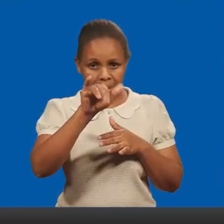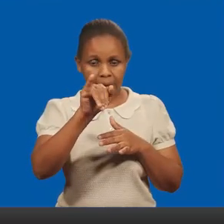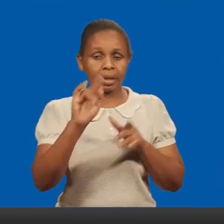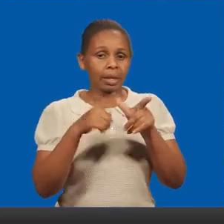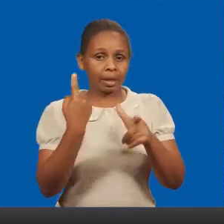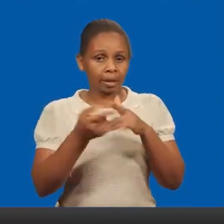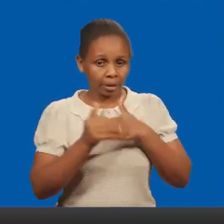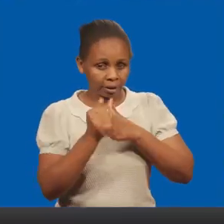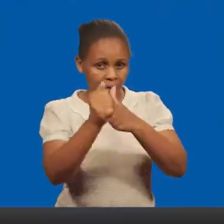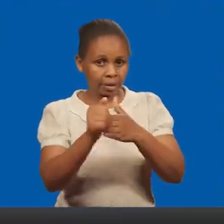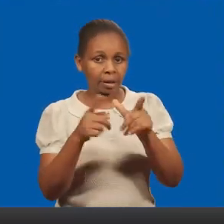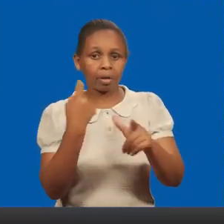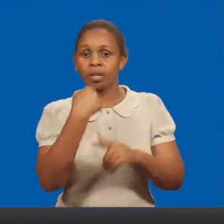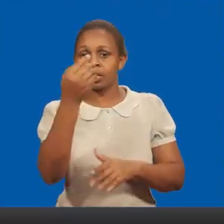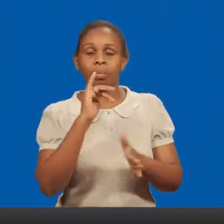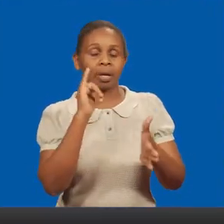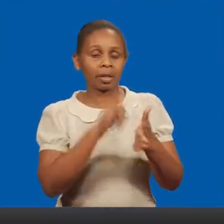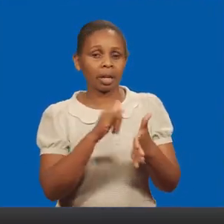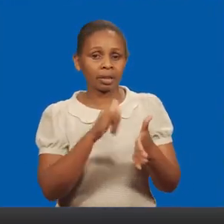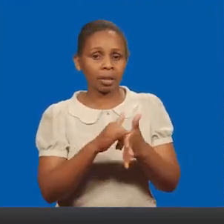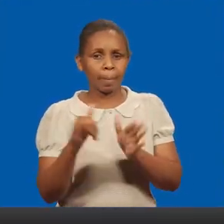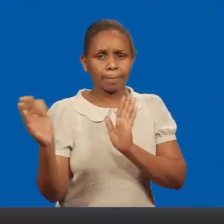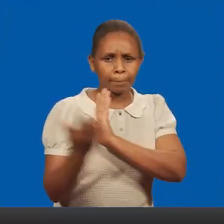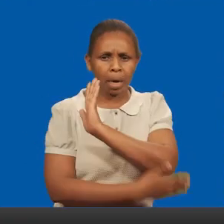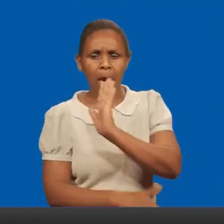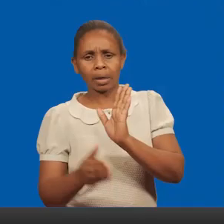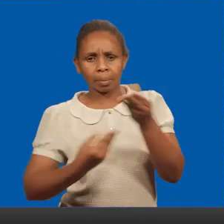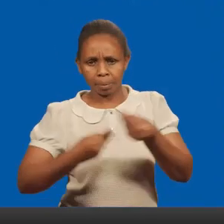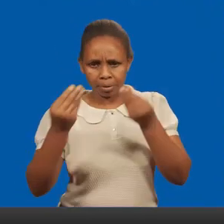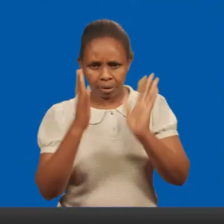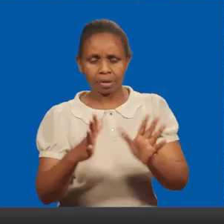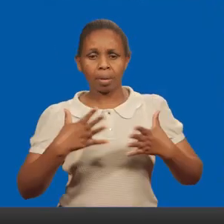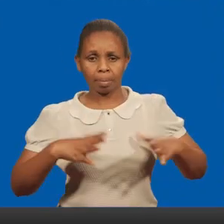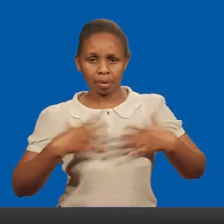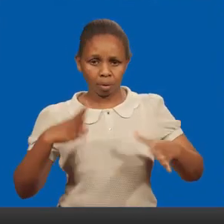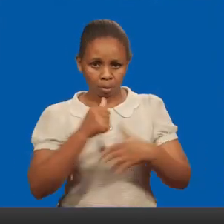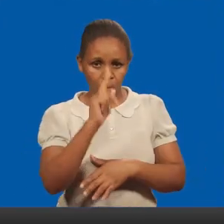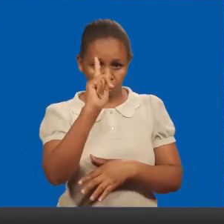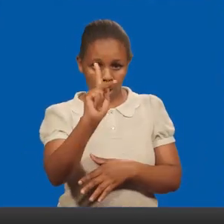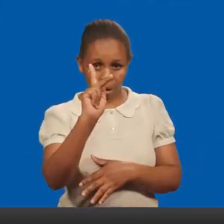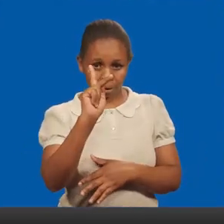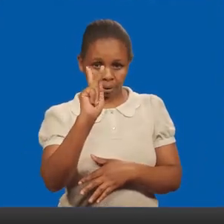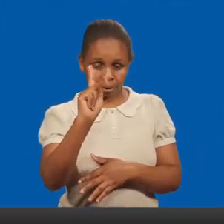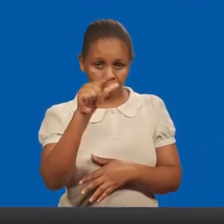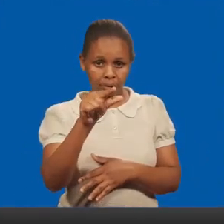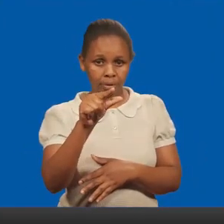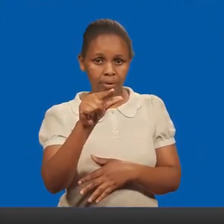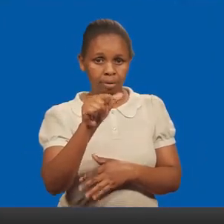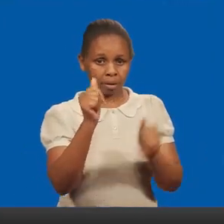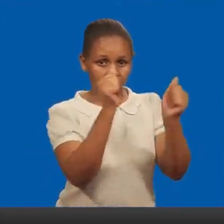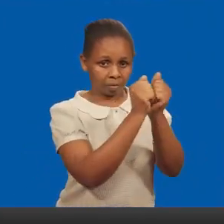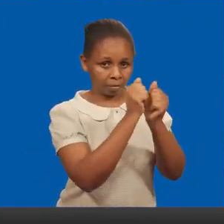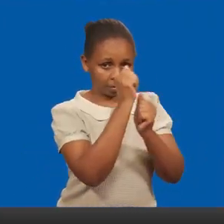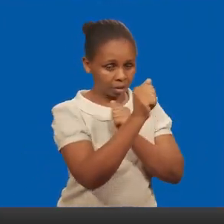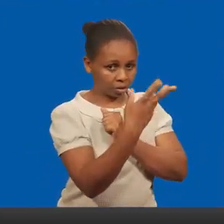hao walisema wakulima wa zao hilo wamekuwa wakipunjwa na wafanyabiashara walagai ambao wamekuwa wakinunua kilo moja ya